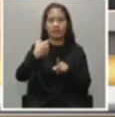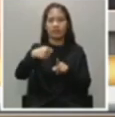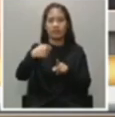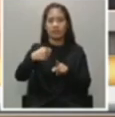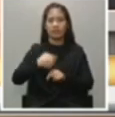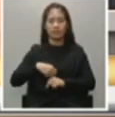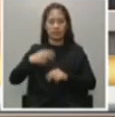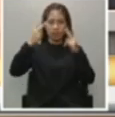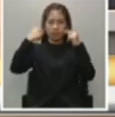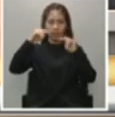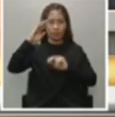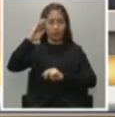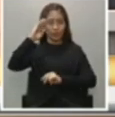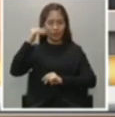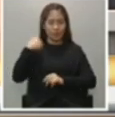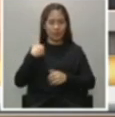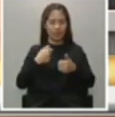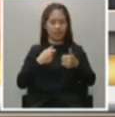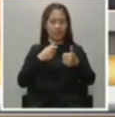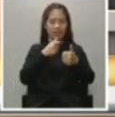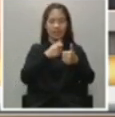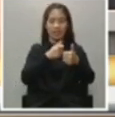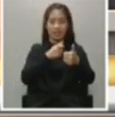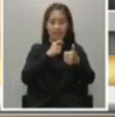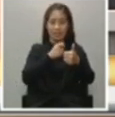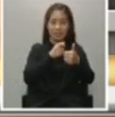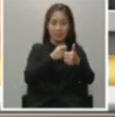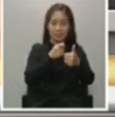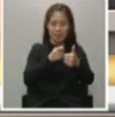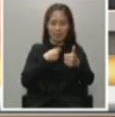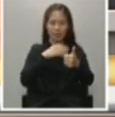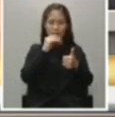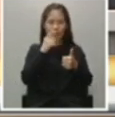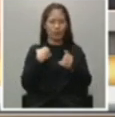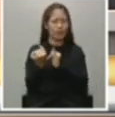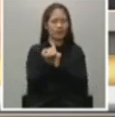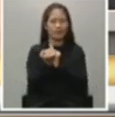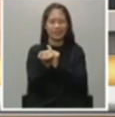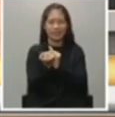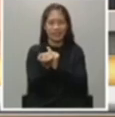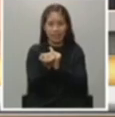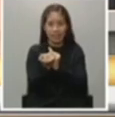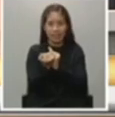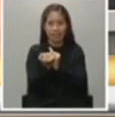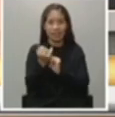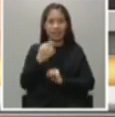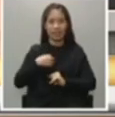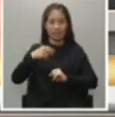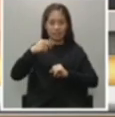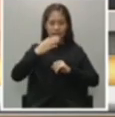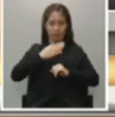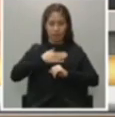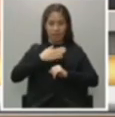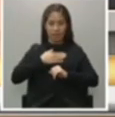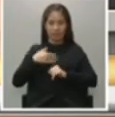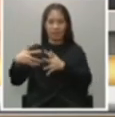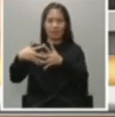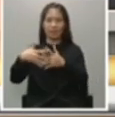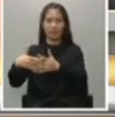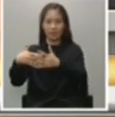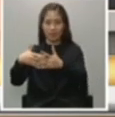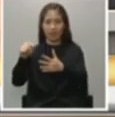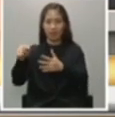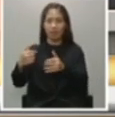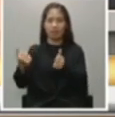ลเอกประยุทธ์ก็ได้ให้สัมภาษณ์ตอกย้ำถึงความสัมพันธ์อันแน่นแฟ้นระหว่างตนเองกับประธานาธิบดีสหรัฐดิ